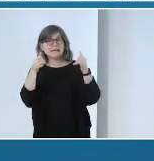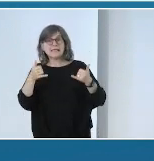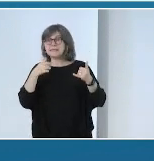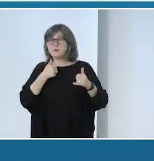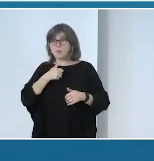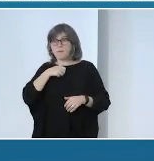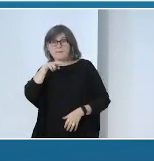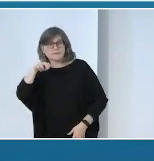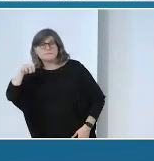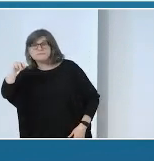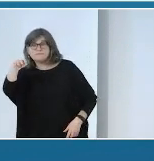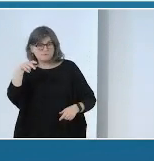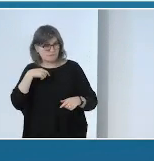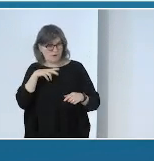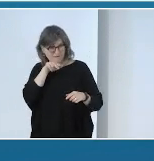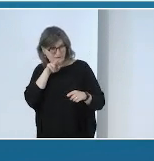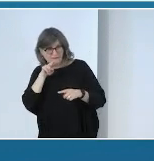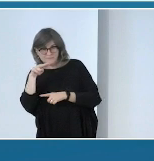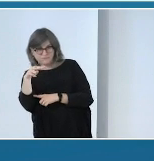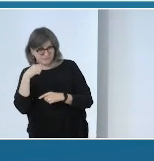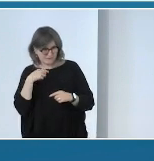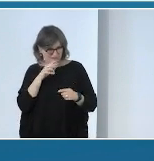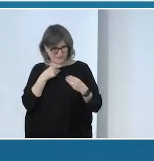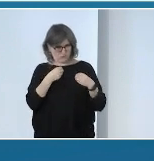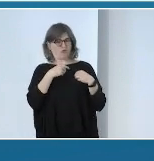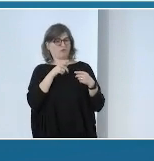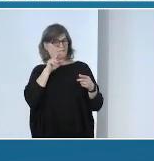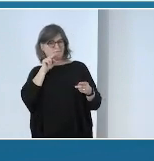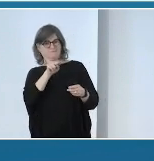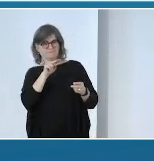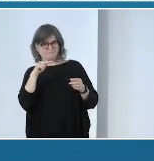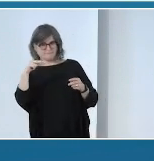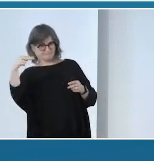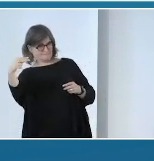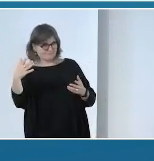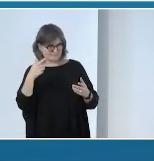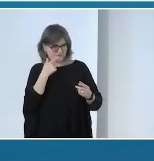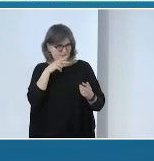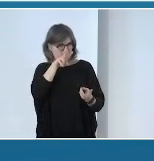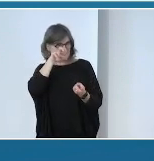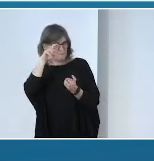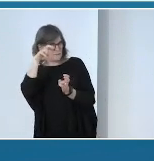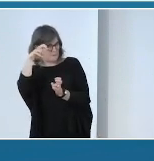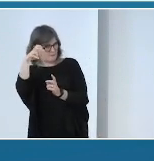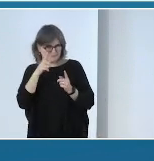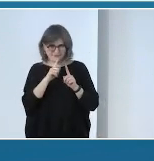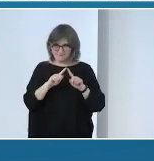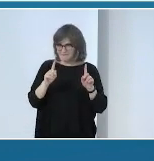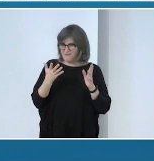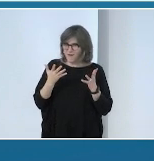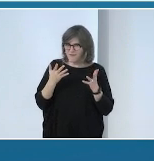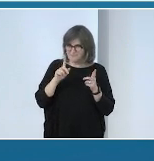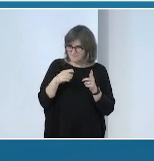vous voir les objets de cette pièce et vous voir de la même façon selon l'angle de vue. Bon, ça tombe sous le